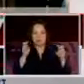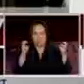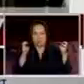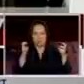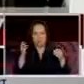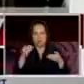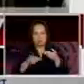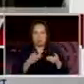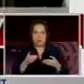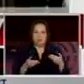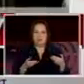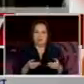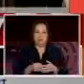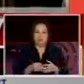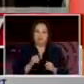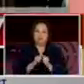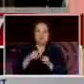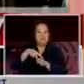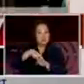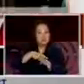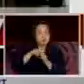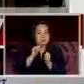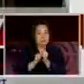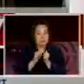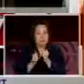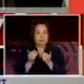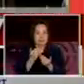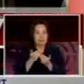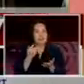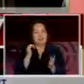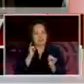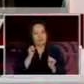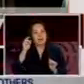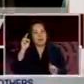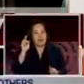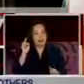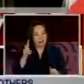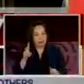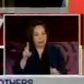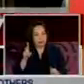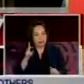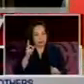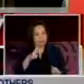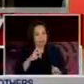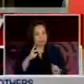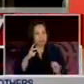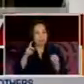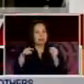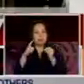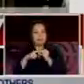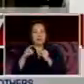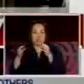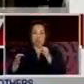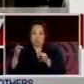quasi-judicial, quasi-political? Madaling intindihin ang quasi-judicial. Kalahati niyan tungkol sa hustisya o tungkol sa